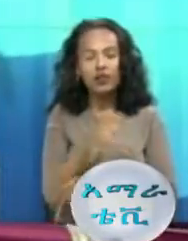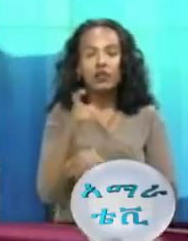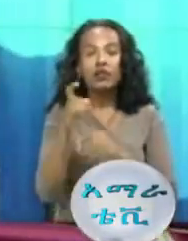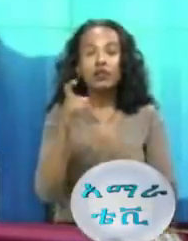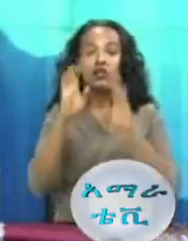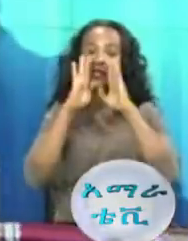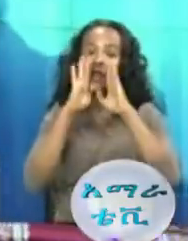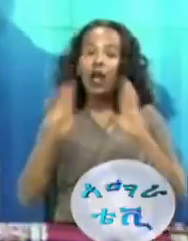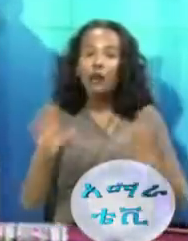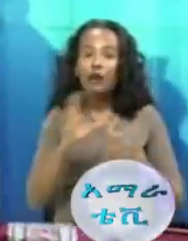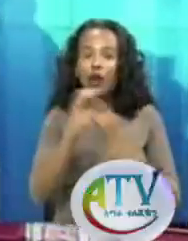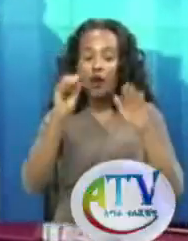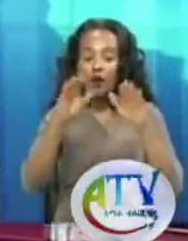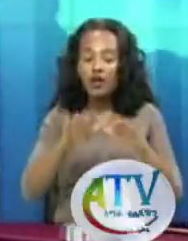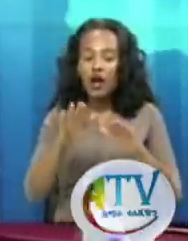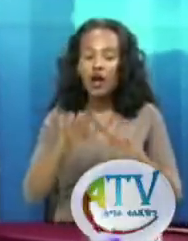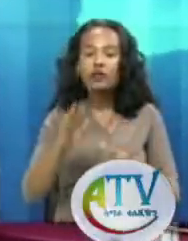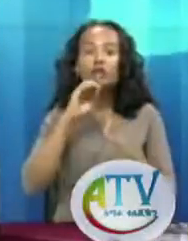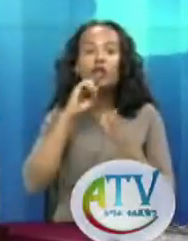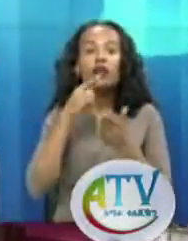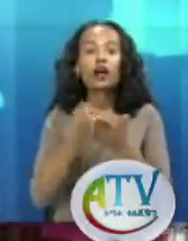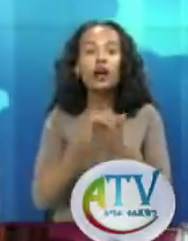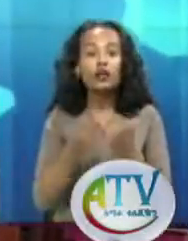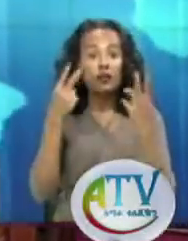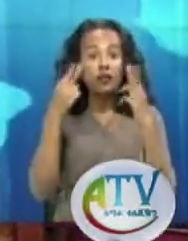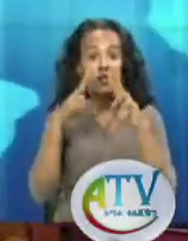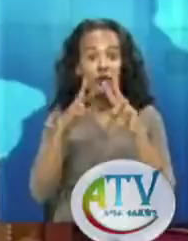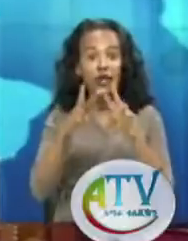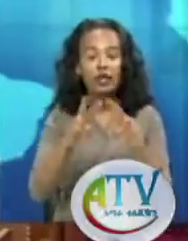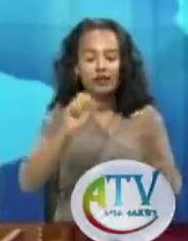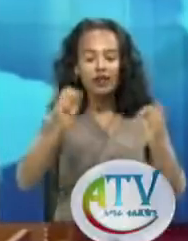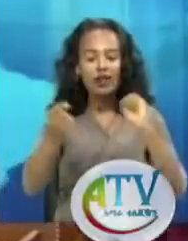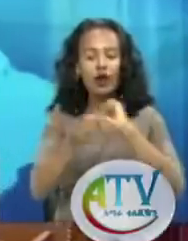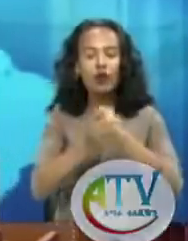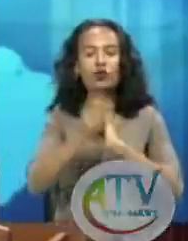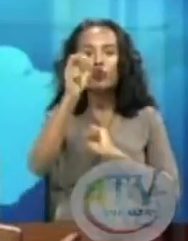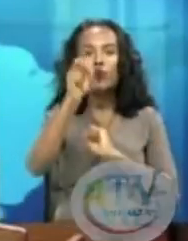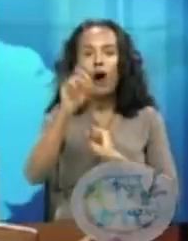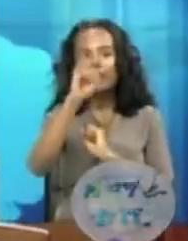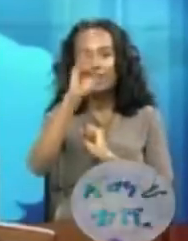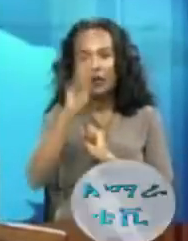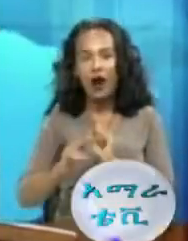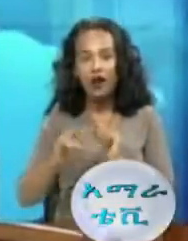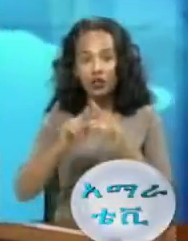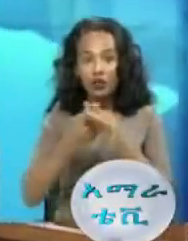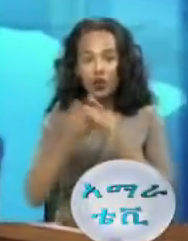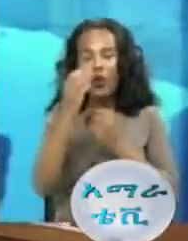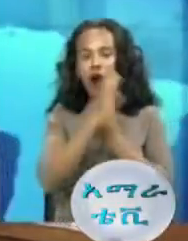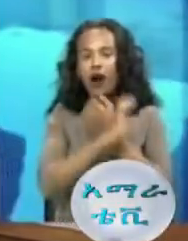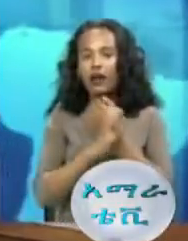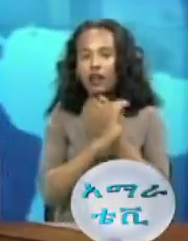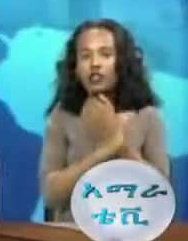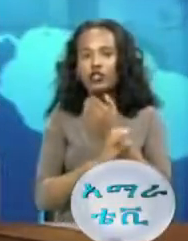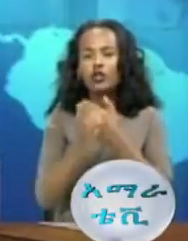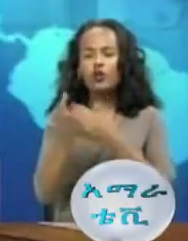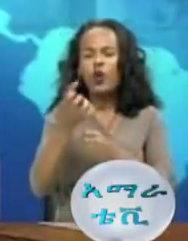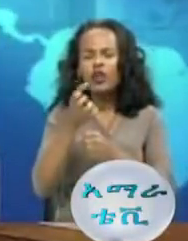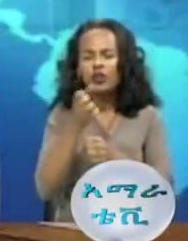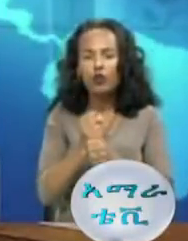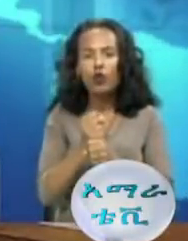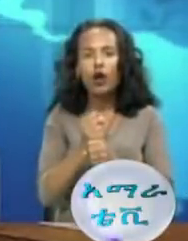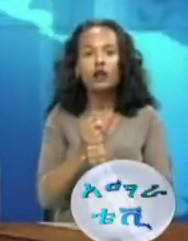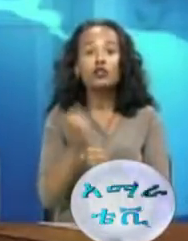ሰላምና መረጋጋትን ማረጋገጥን በተመለከተ ከለውጡ ዋዜማ ጀምሮ ሀገራችንን ወጥረው